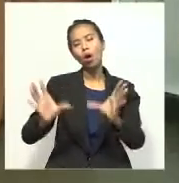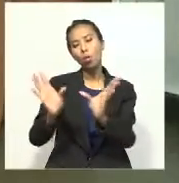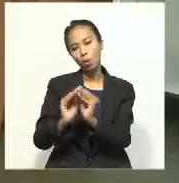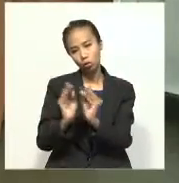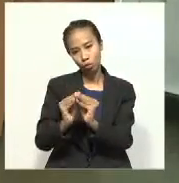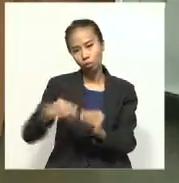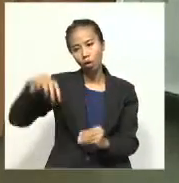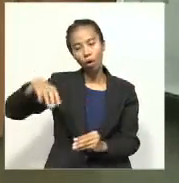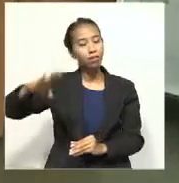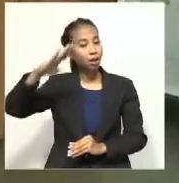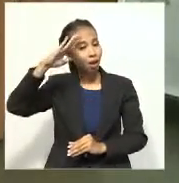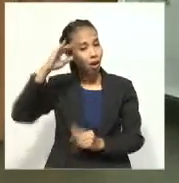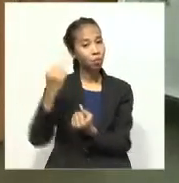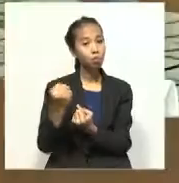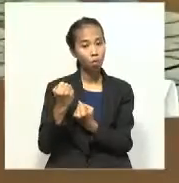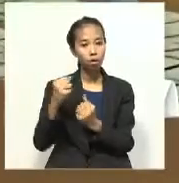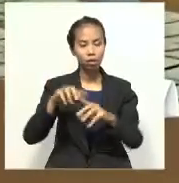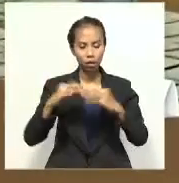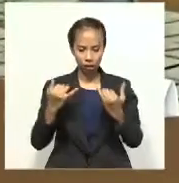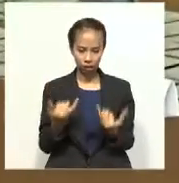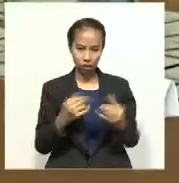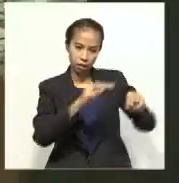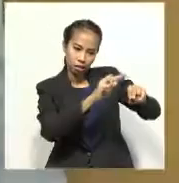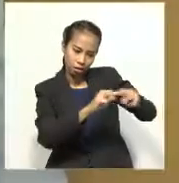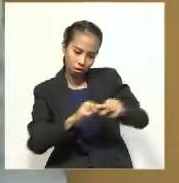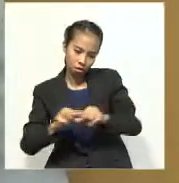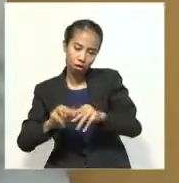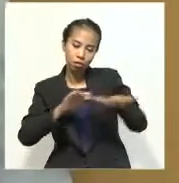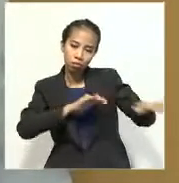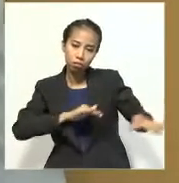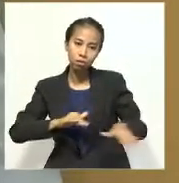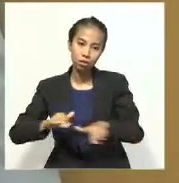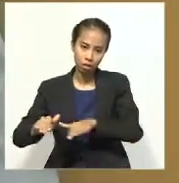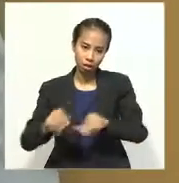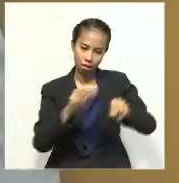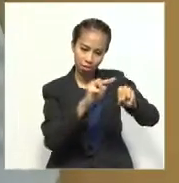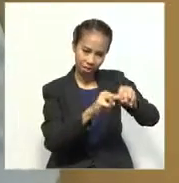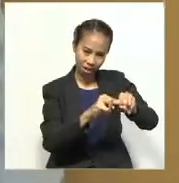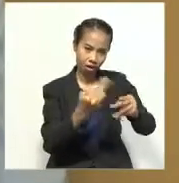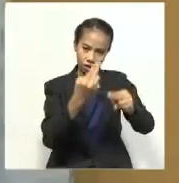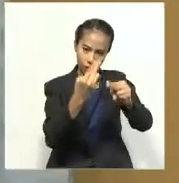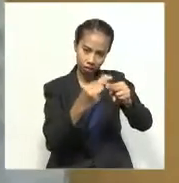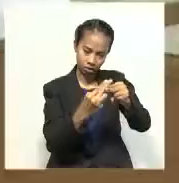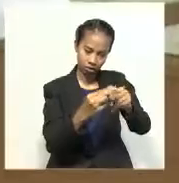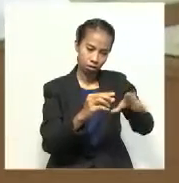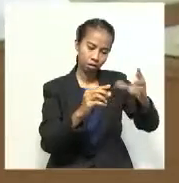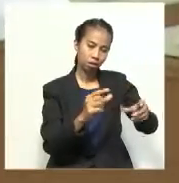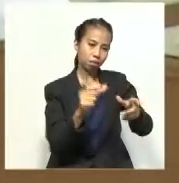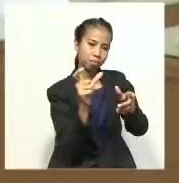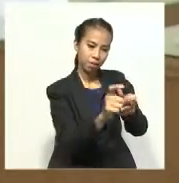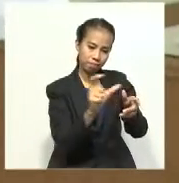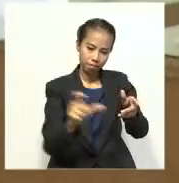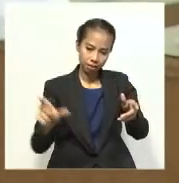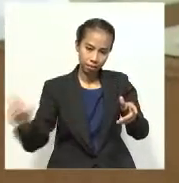กวิภาวดีโดยจัดเตรียมที่นั่งสำหรับผู้เข้าร่วมแสดงความคิดเห็นระบุที่นั่งพรรคและรายชื่อตัวแทนที่จะเข้าร่วมห